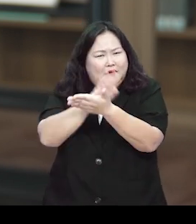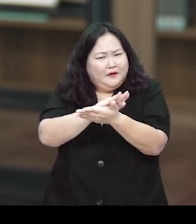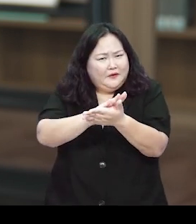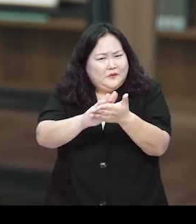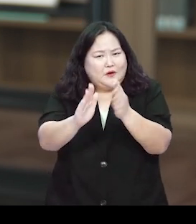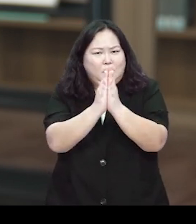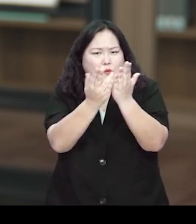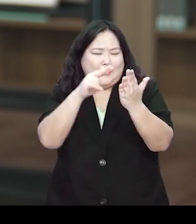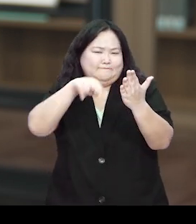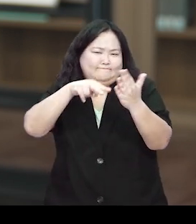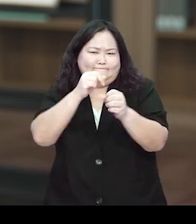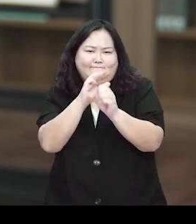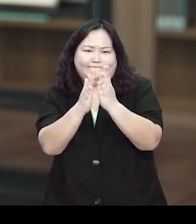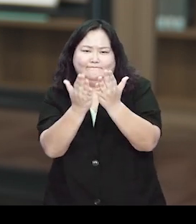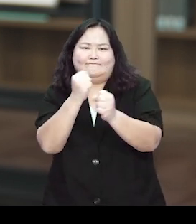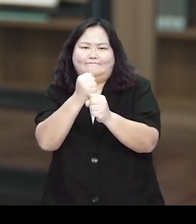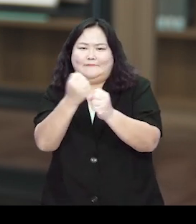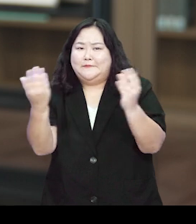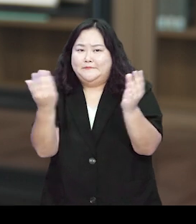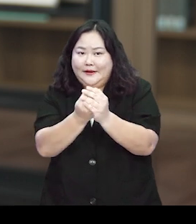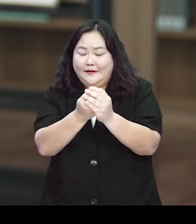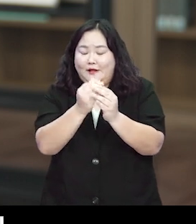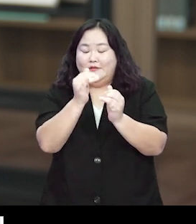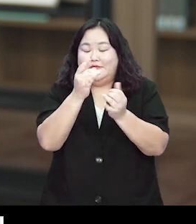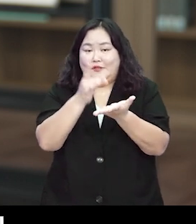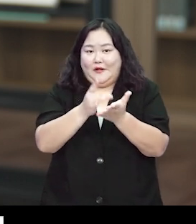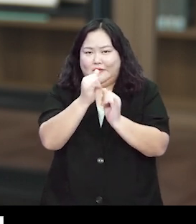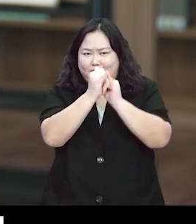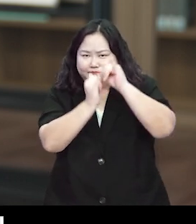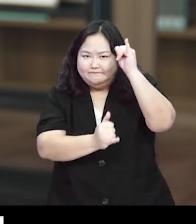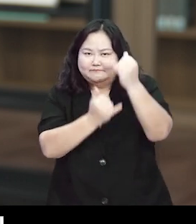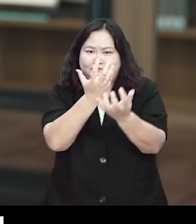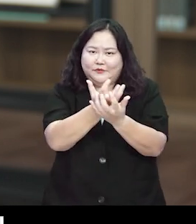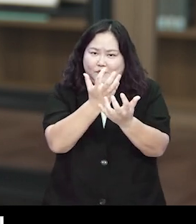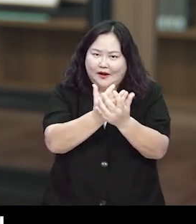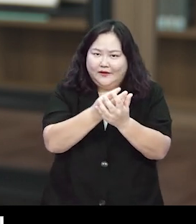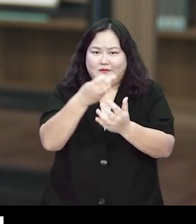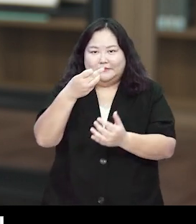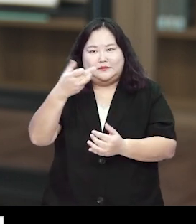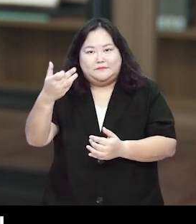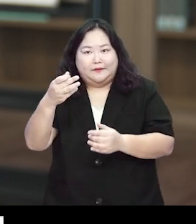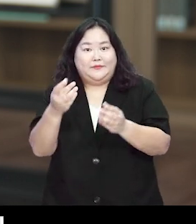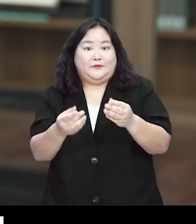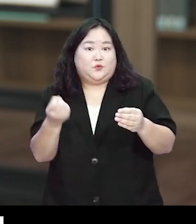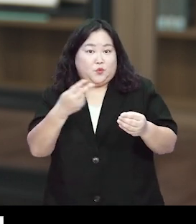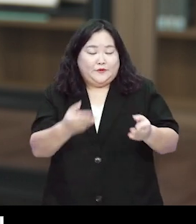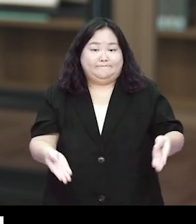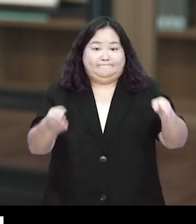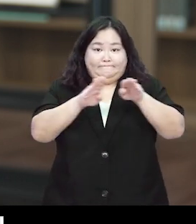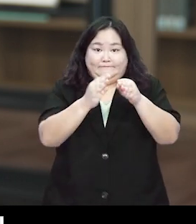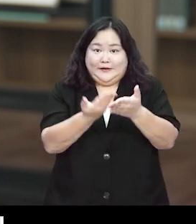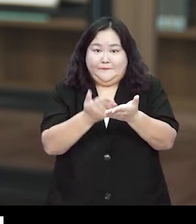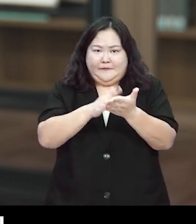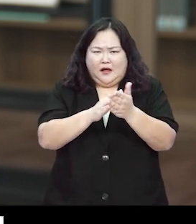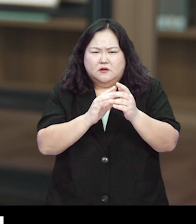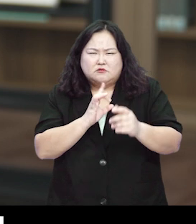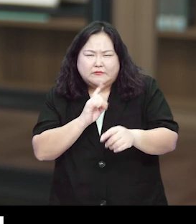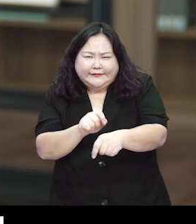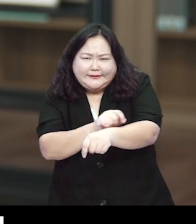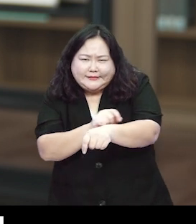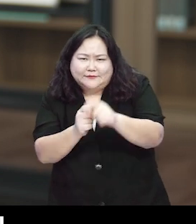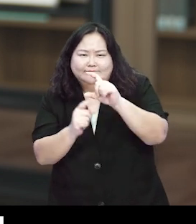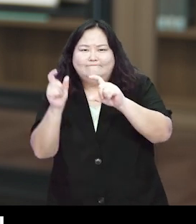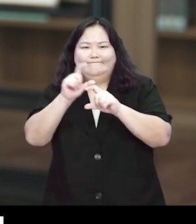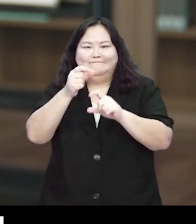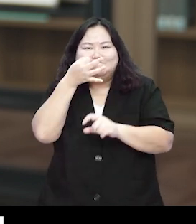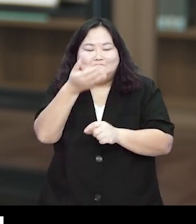공간 확대로 쾌적한 도서관을 만들었고요 천안학 자료관 1318 체험을 신설하며 중앙도서관 의